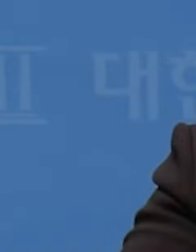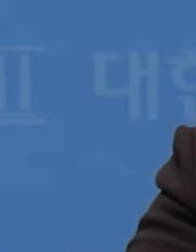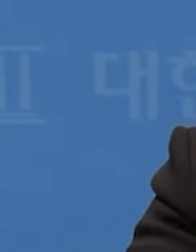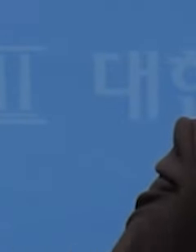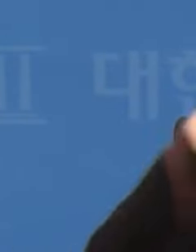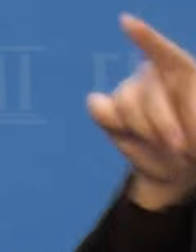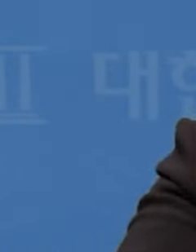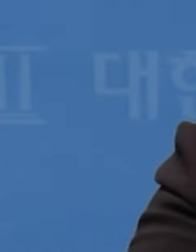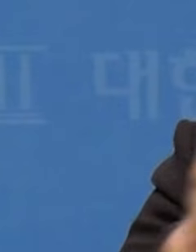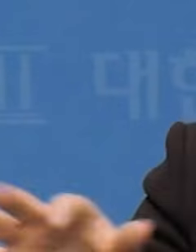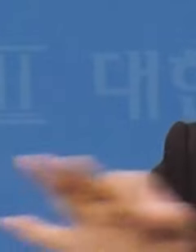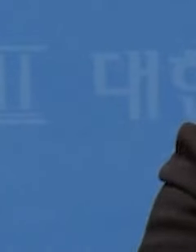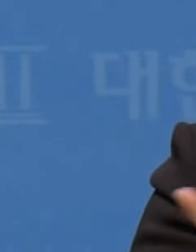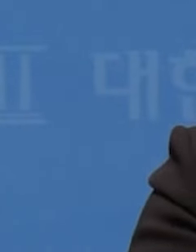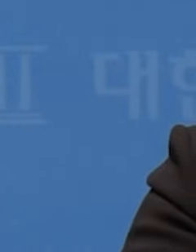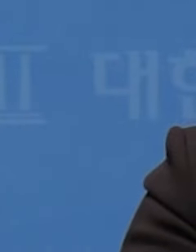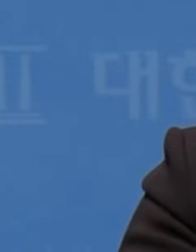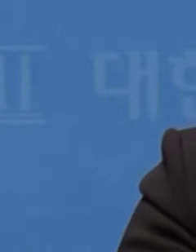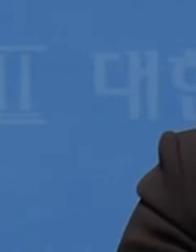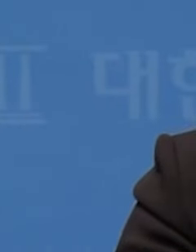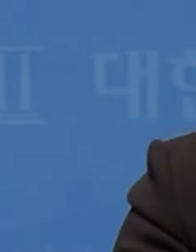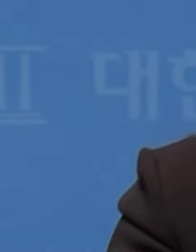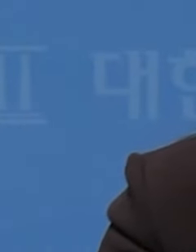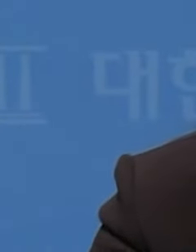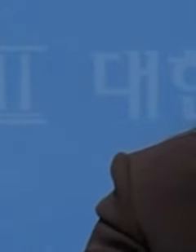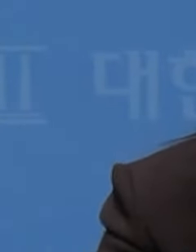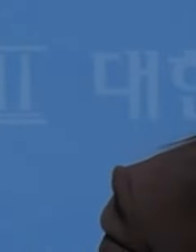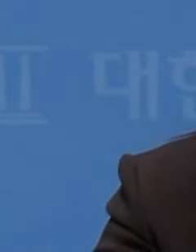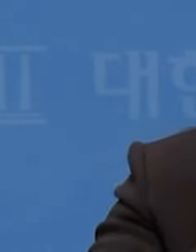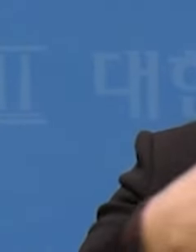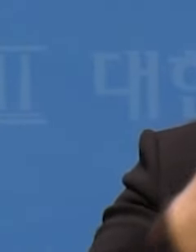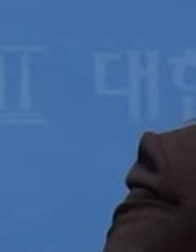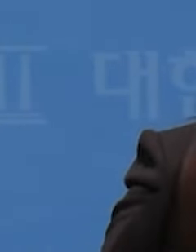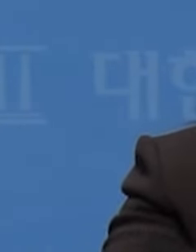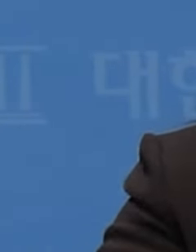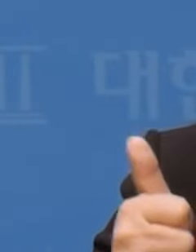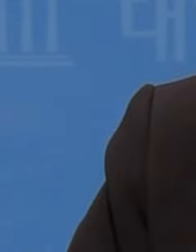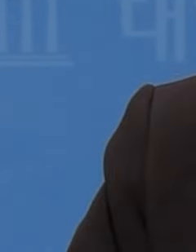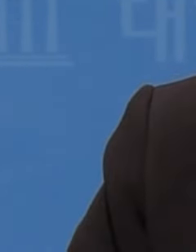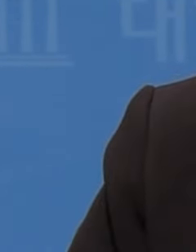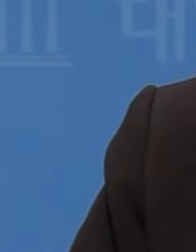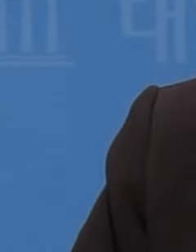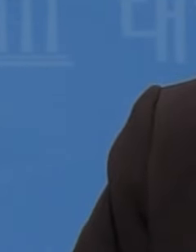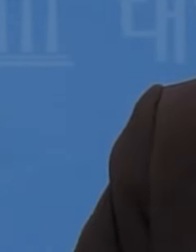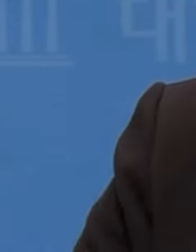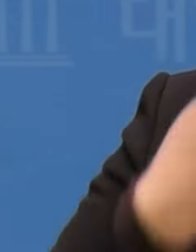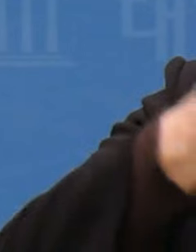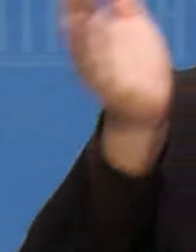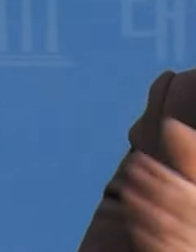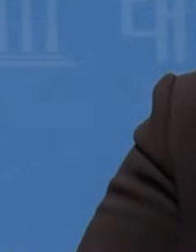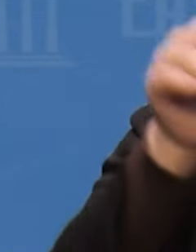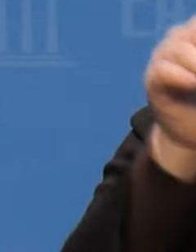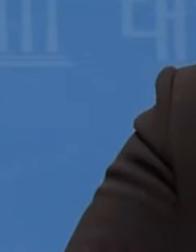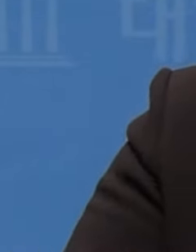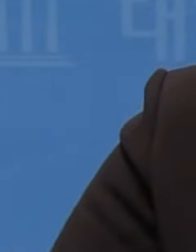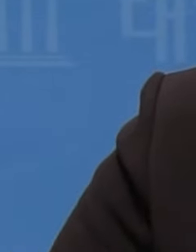바쁩니다. 이력이 화려한 사람, 스토리가 있는 사람 찾기에 몰두합니다. 민주당은 반성해야